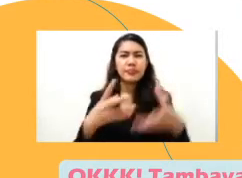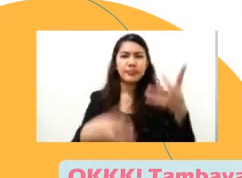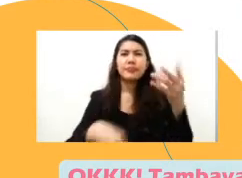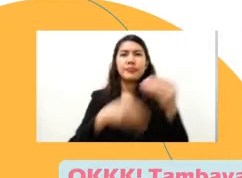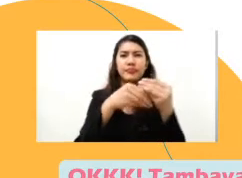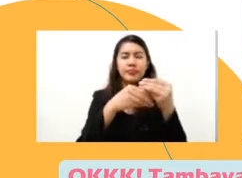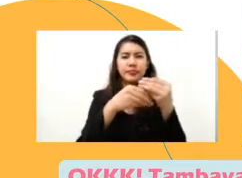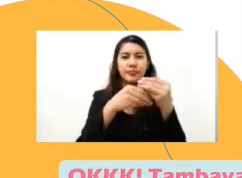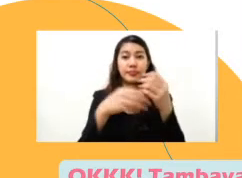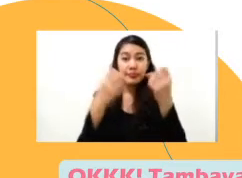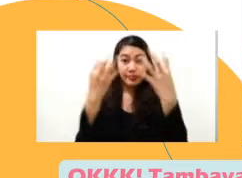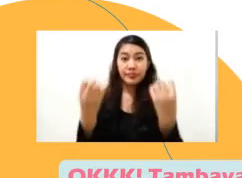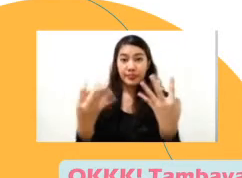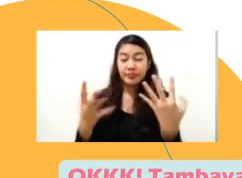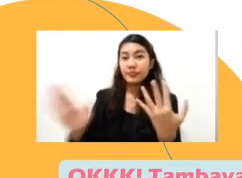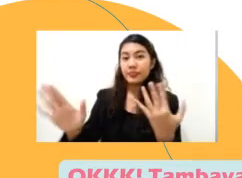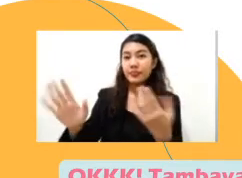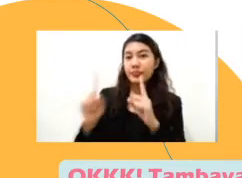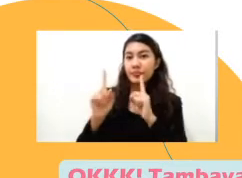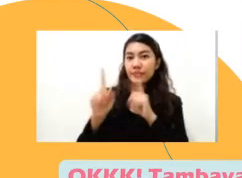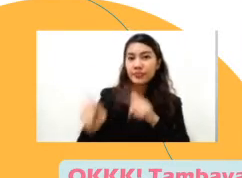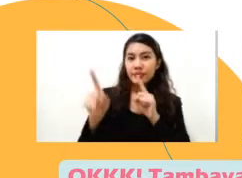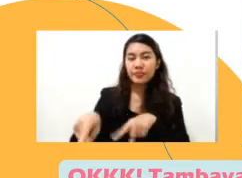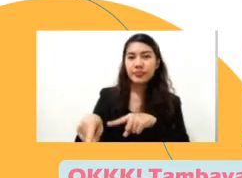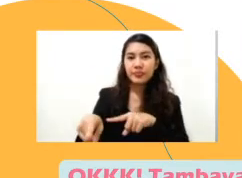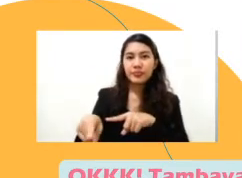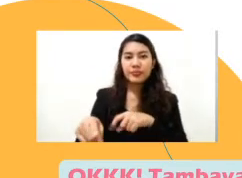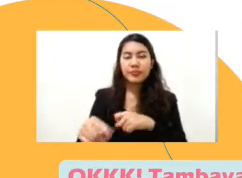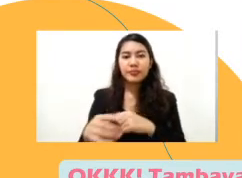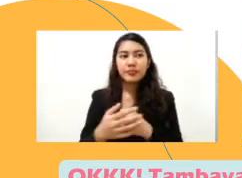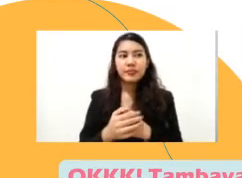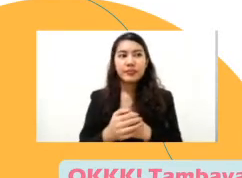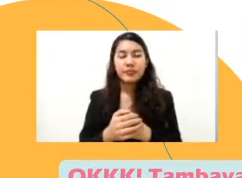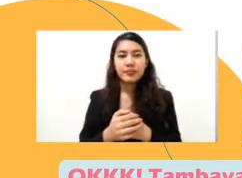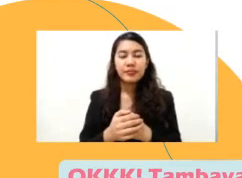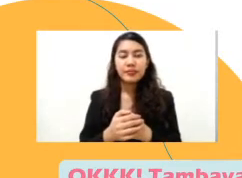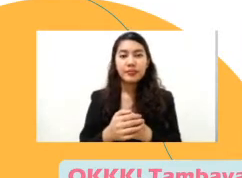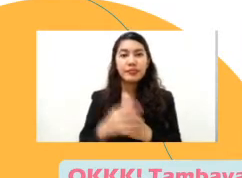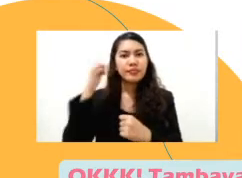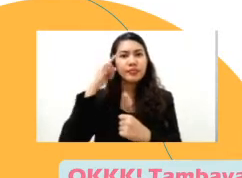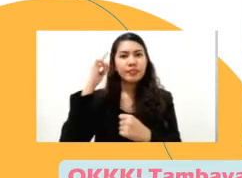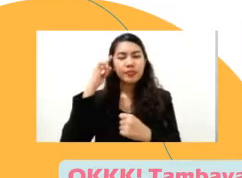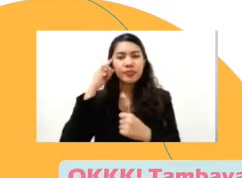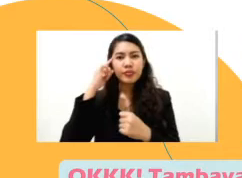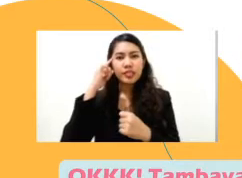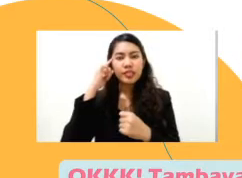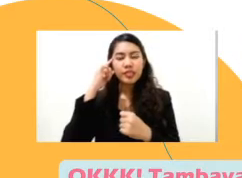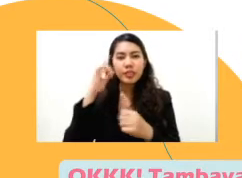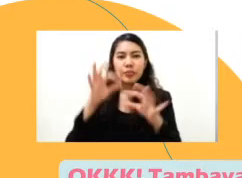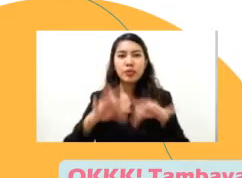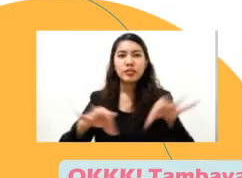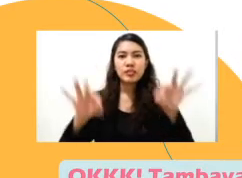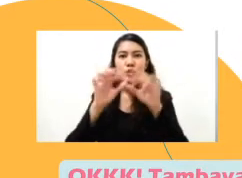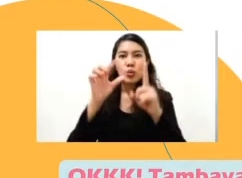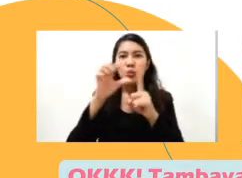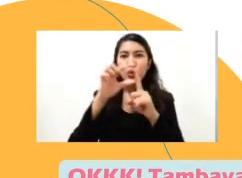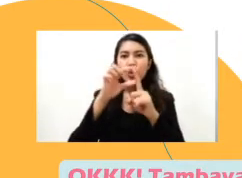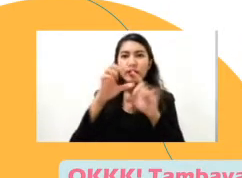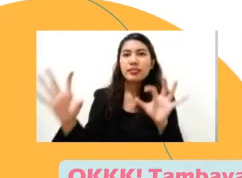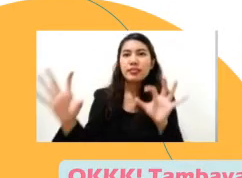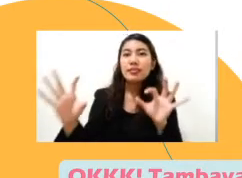Maraming salamat po dun sa pagbanggit din ng I think another keyword is relate. At dahil dito